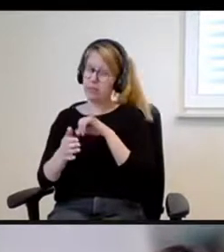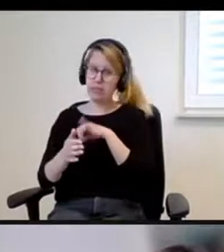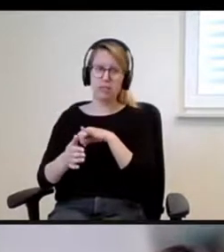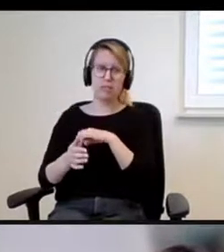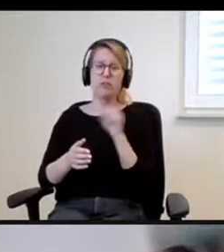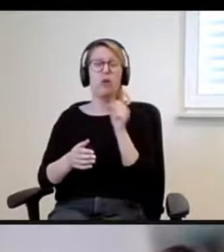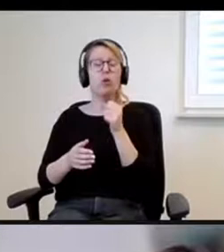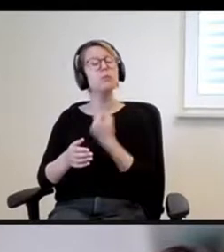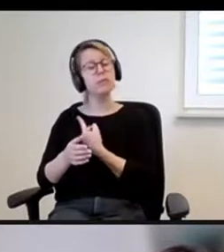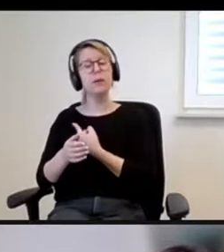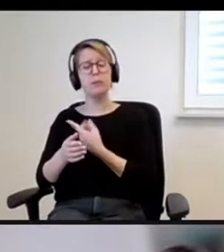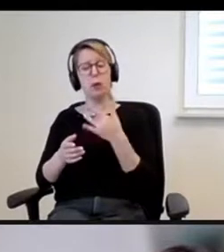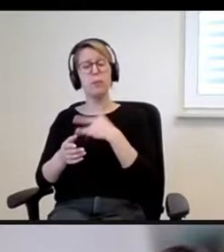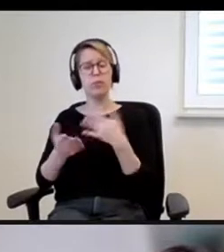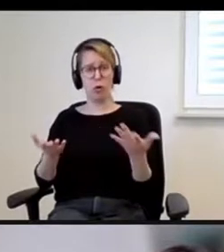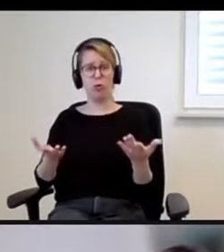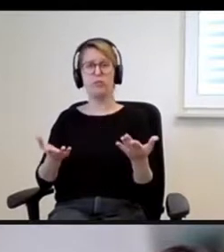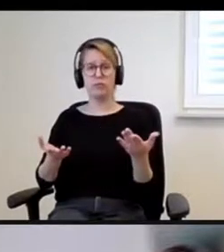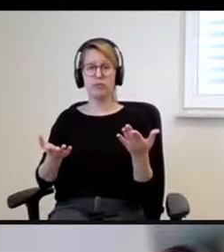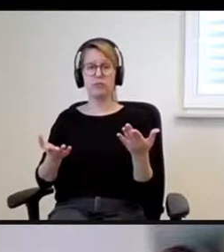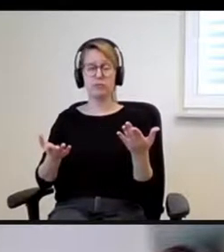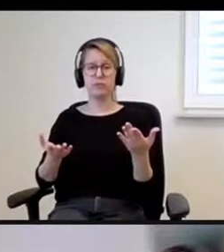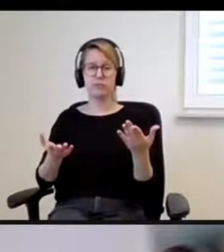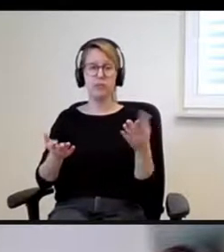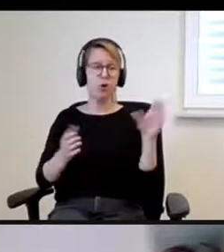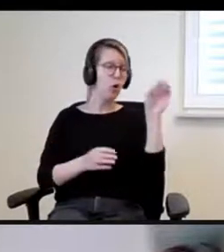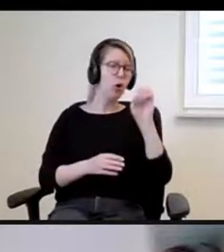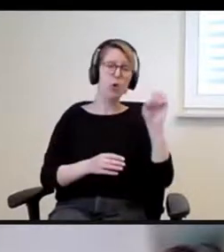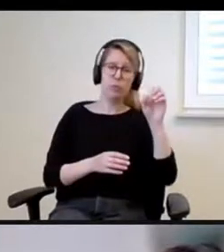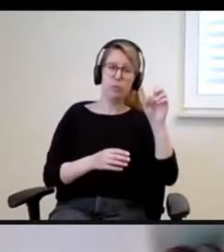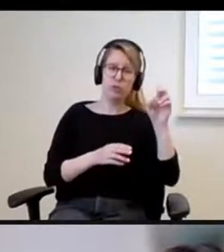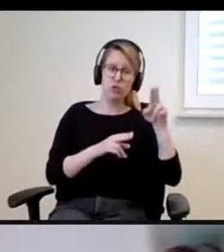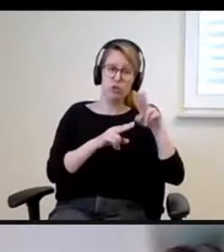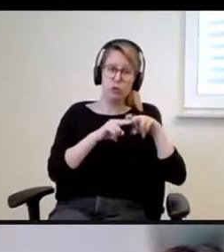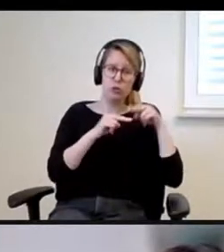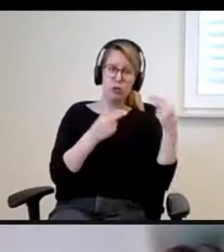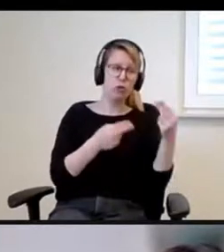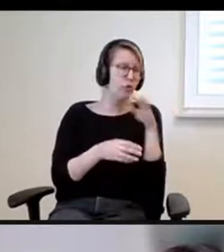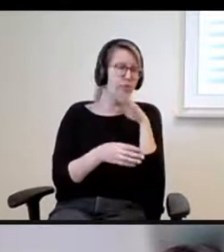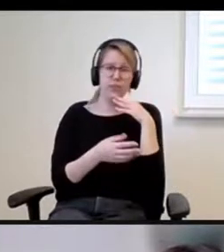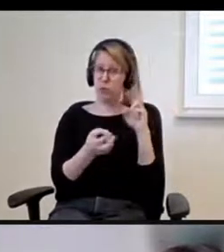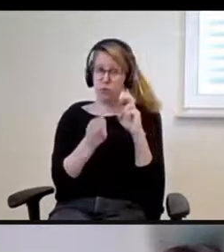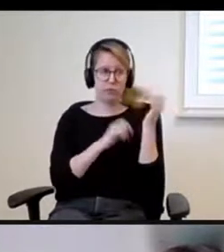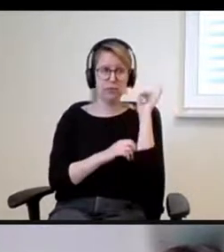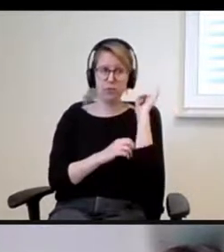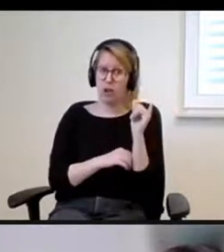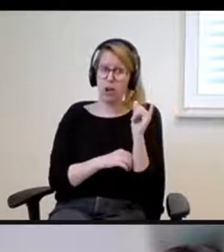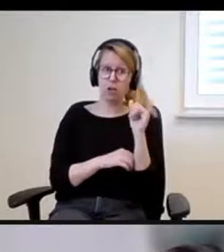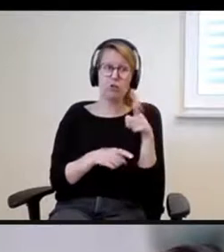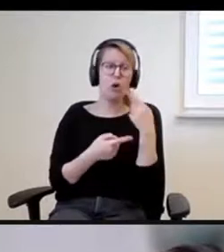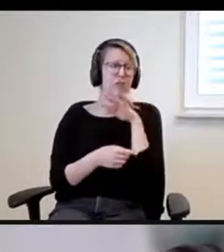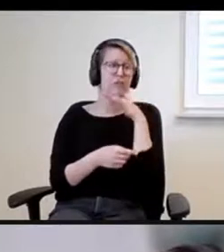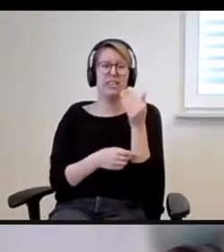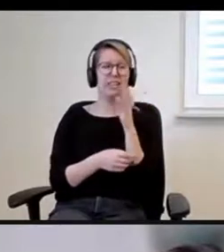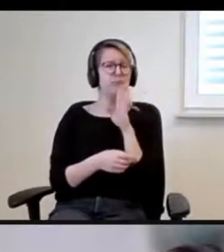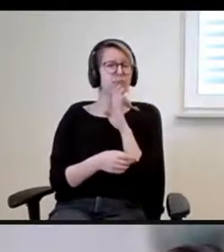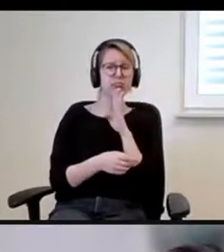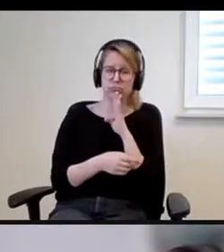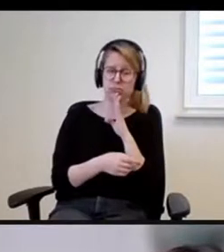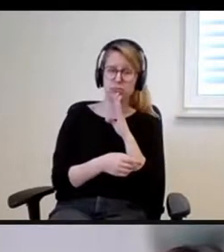ce soit l'Union européenne, fait beaucoup de choses, dit beaucoup de choses sur les handicapés et pour les handicapés.